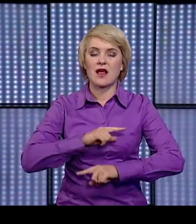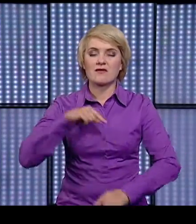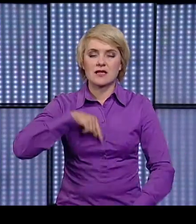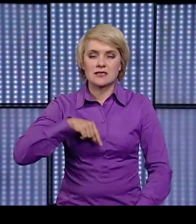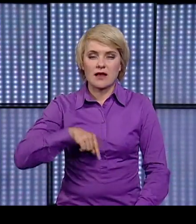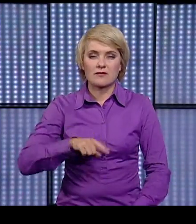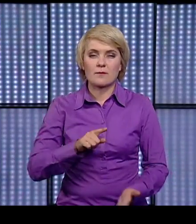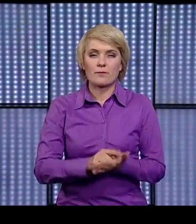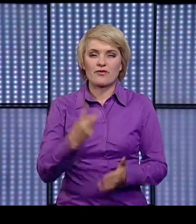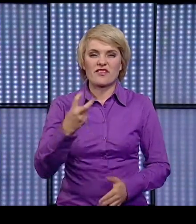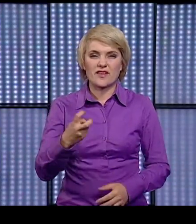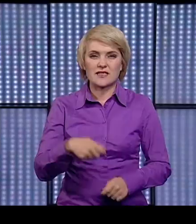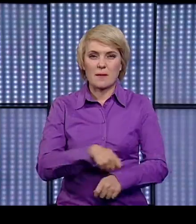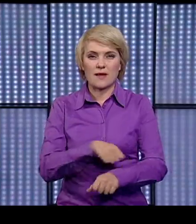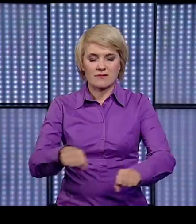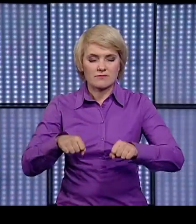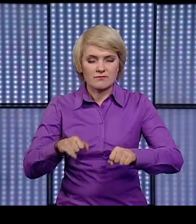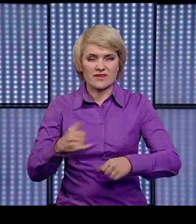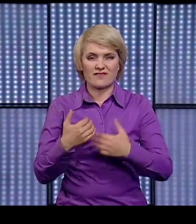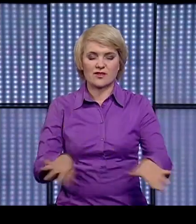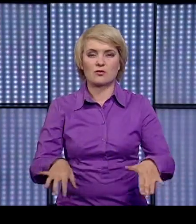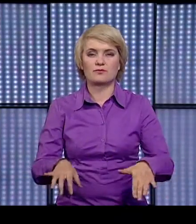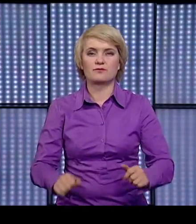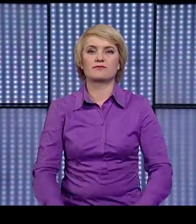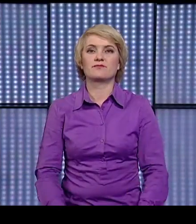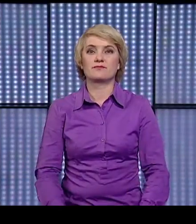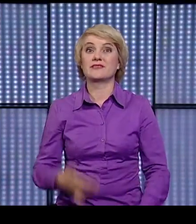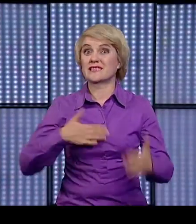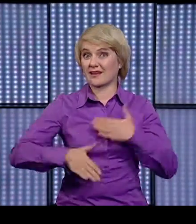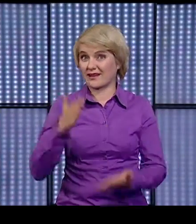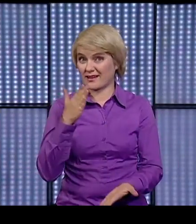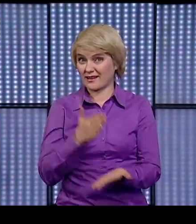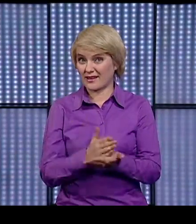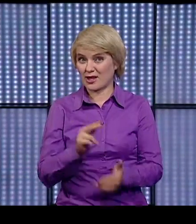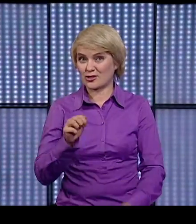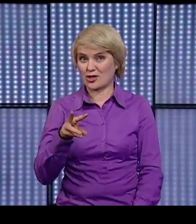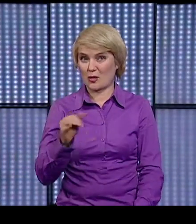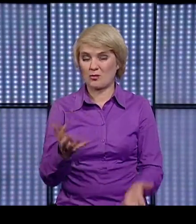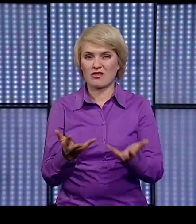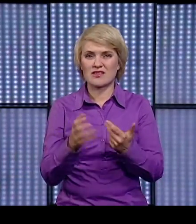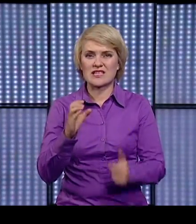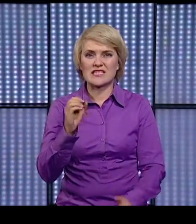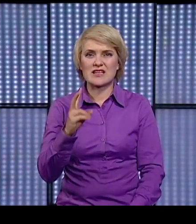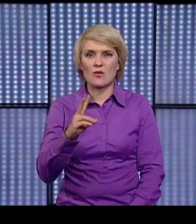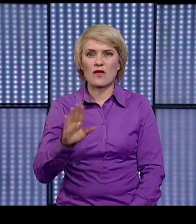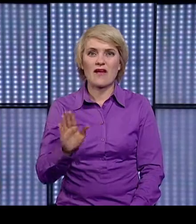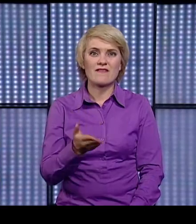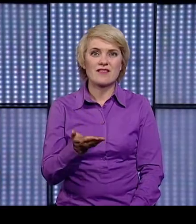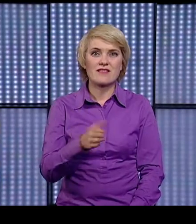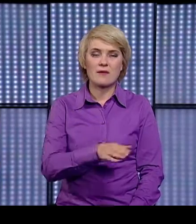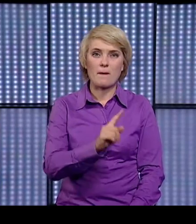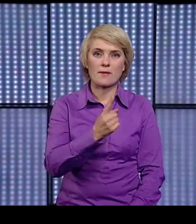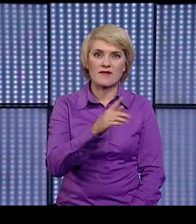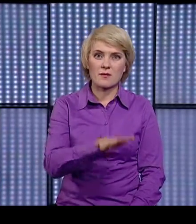Ти должен 200 метрів відвалити і все. І ти радий. І радіти є чому. Лічені долі секунди відділили перше місце від другого, і